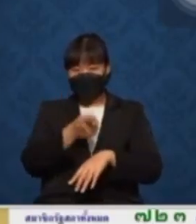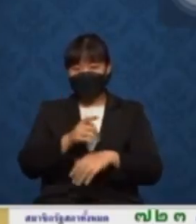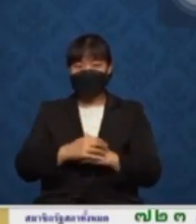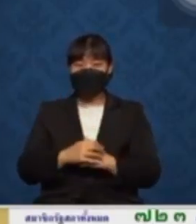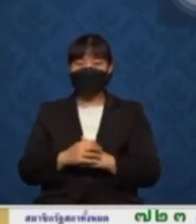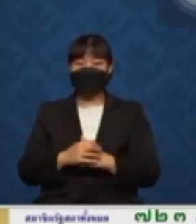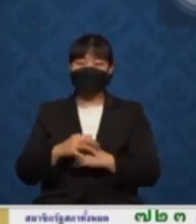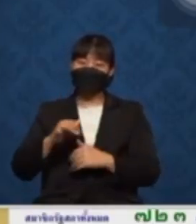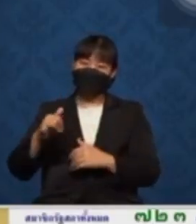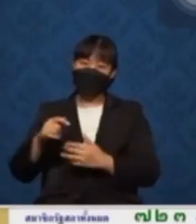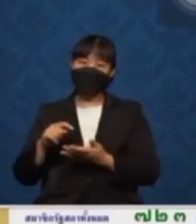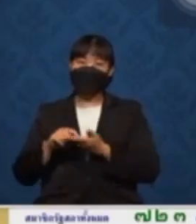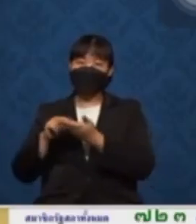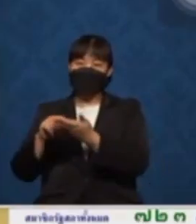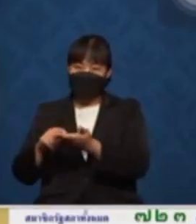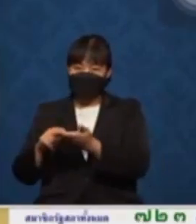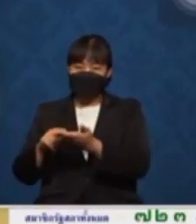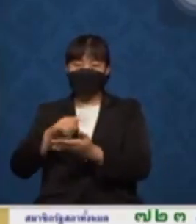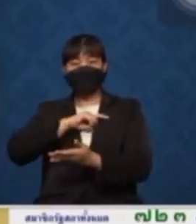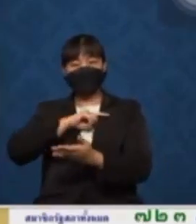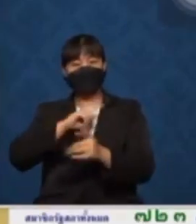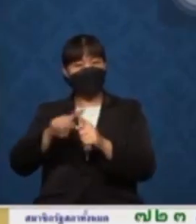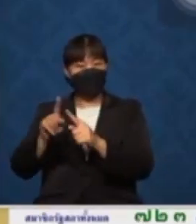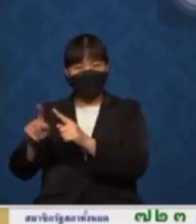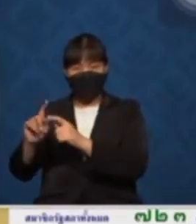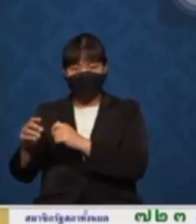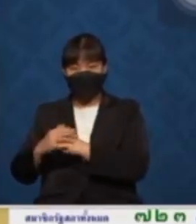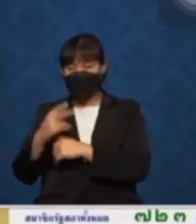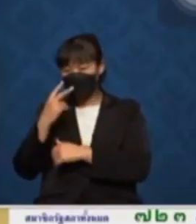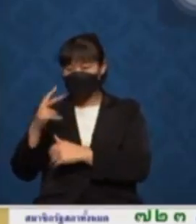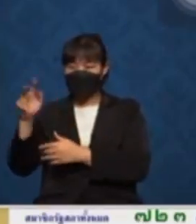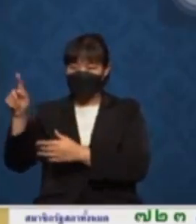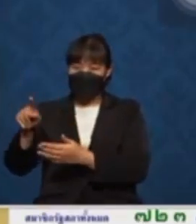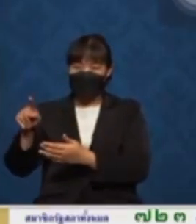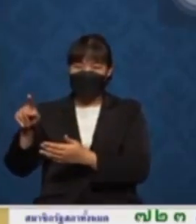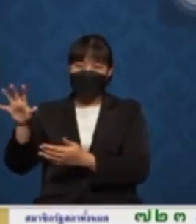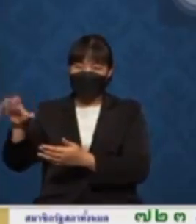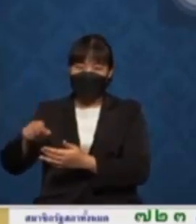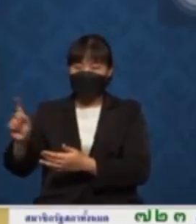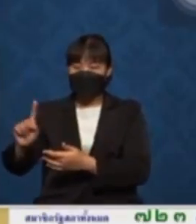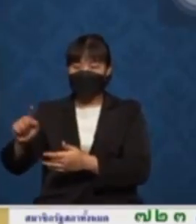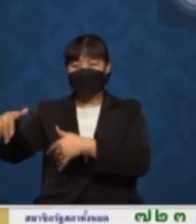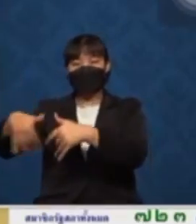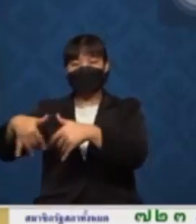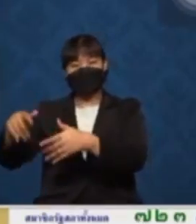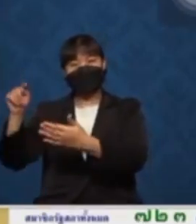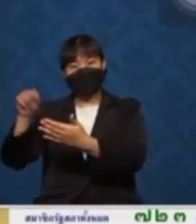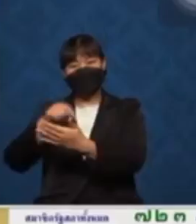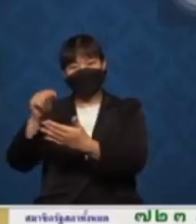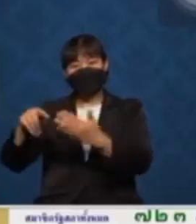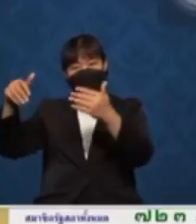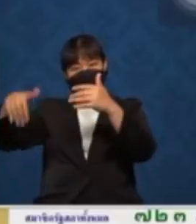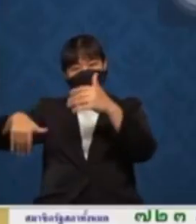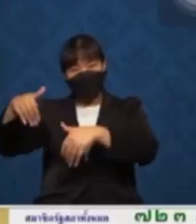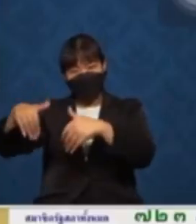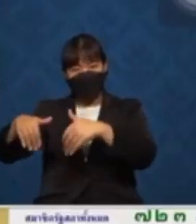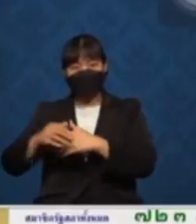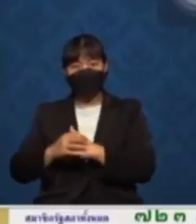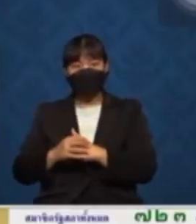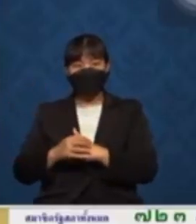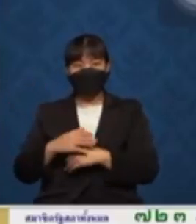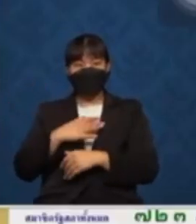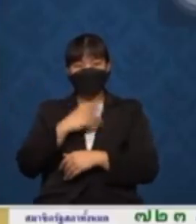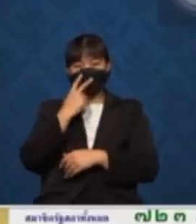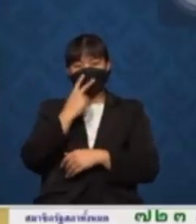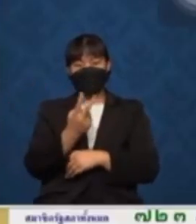สนอให้คงอำนาจหลายส่วนไว้แต่ไปปรับให้ที่มานั้นมาจากการเลือกตั้งแต่ไม่ว่าฝ่ายไหนจะเสนอทางไหนผมก็ไม่เห็นวุฒิ